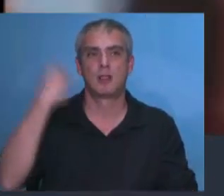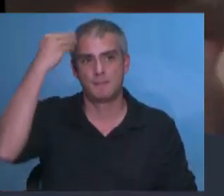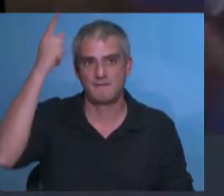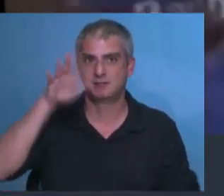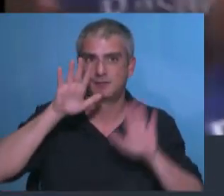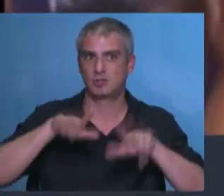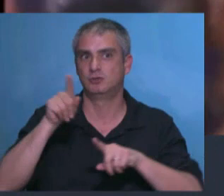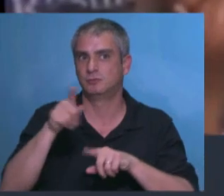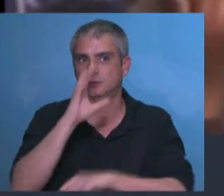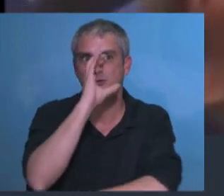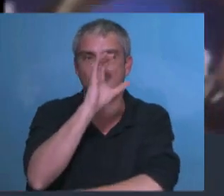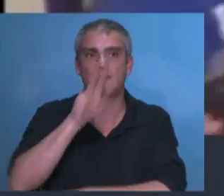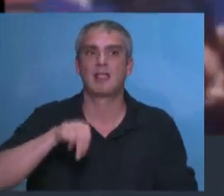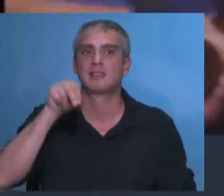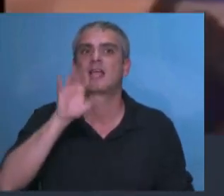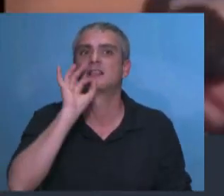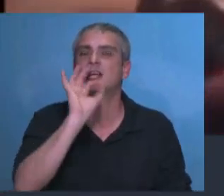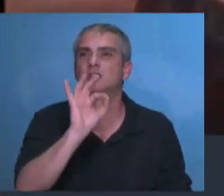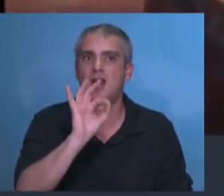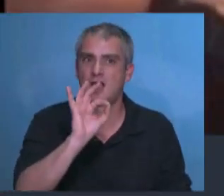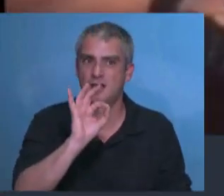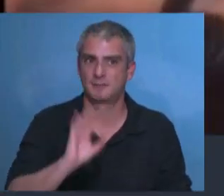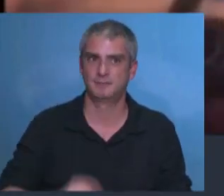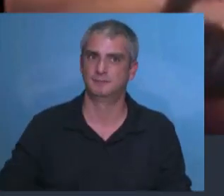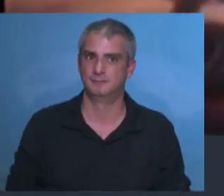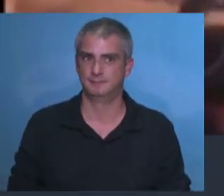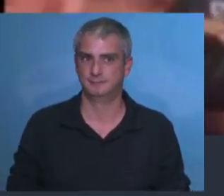by and watching their granddaughter.